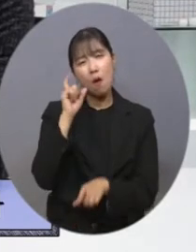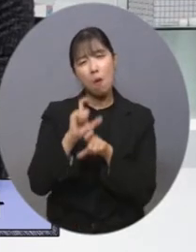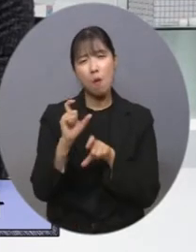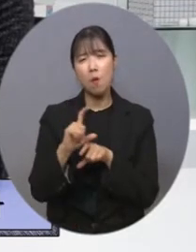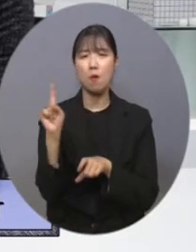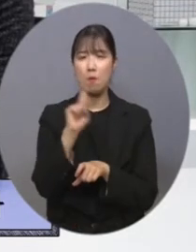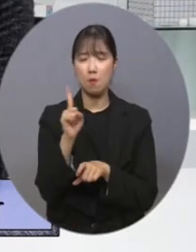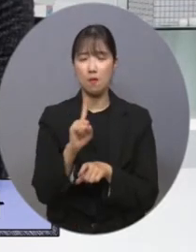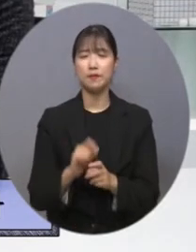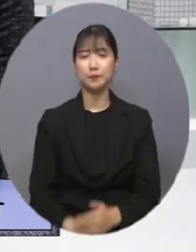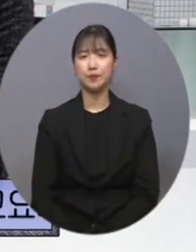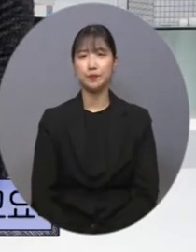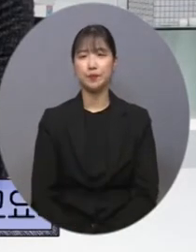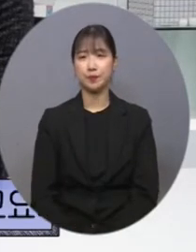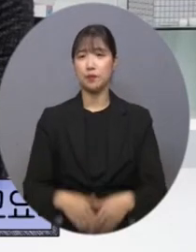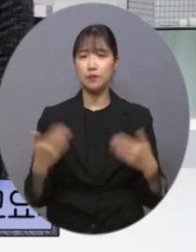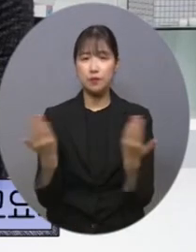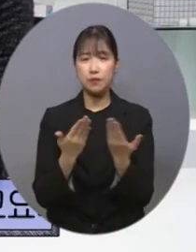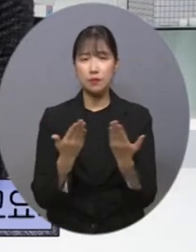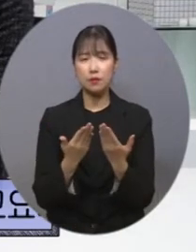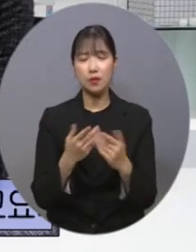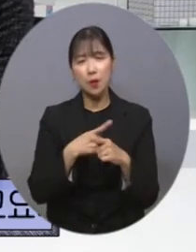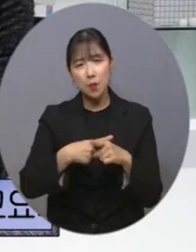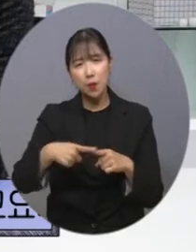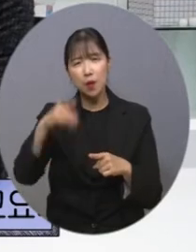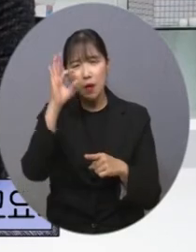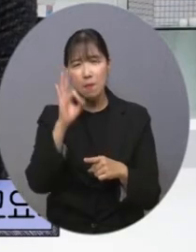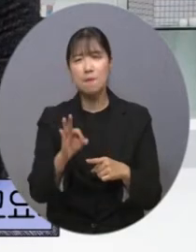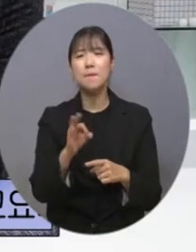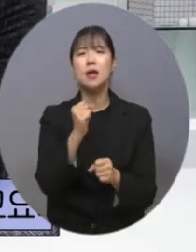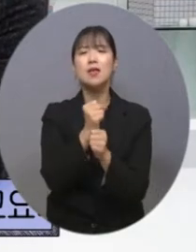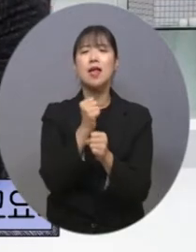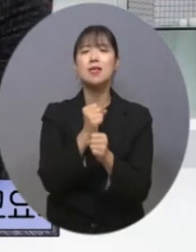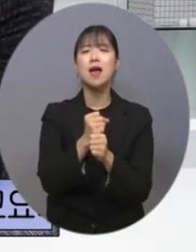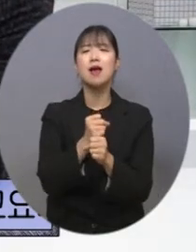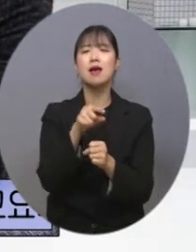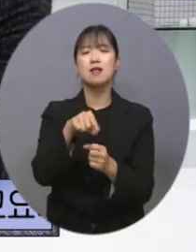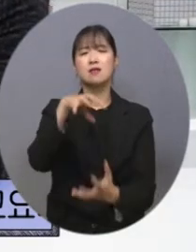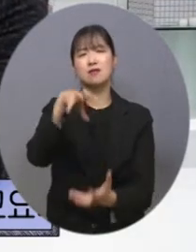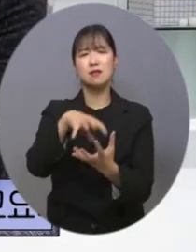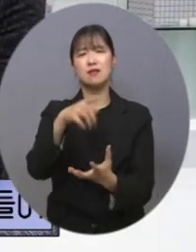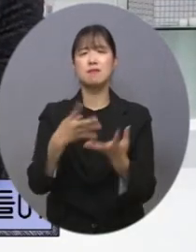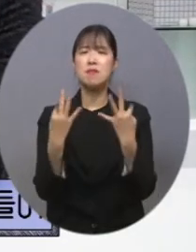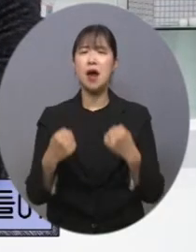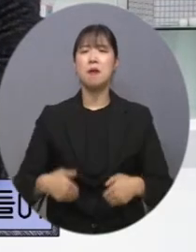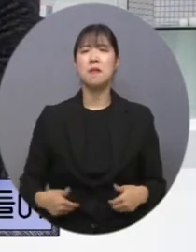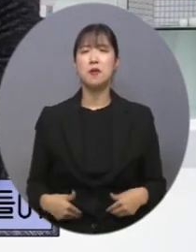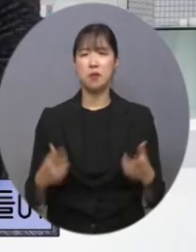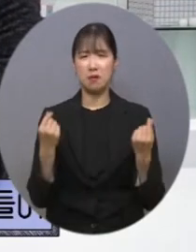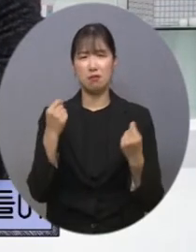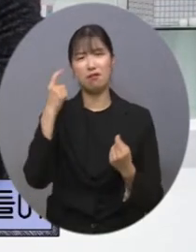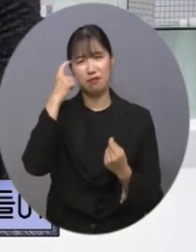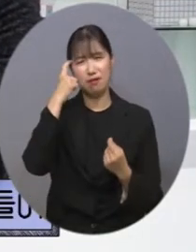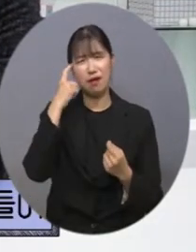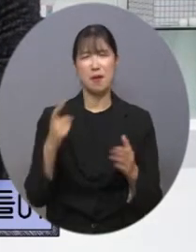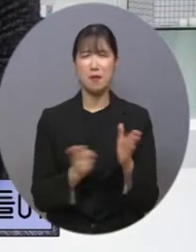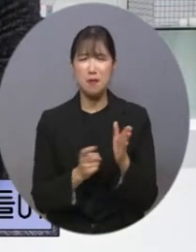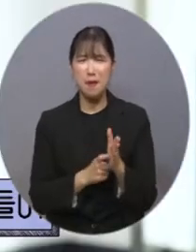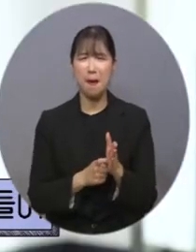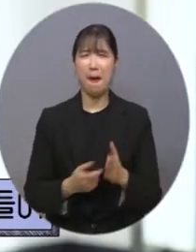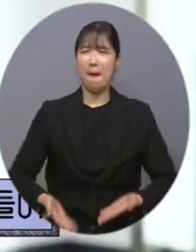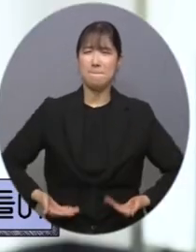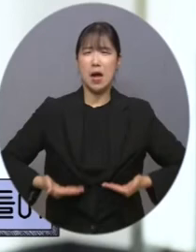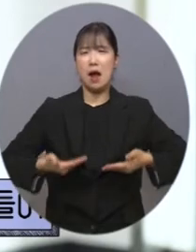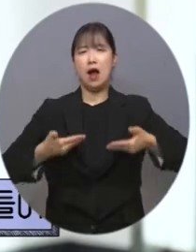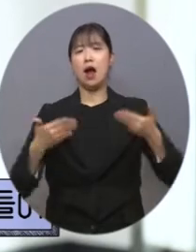고민했던 게 이제 그 일을 하다 보니까 이렇게 생산성이라는 걸 자꾸 사람들이 생각을 하더라고요. 그래서 굉장히 서두르고